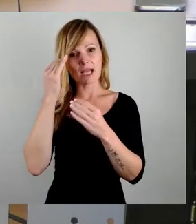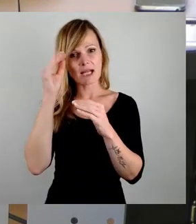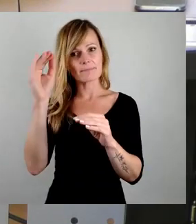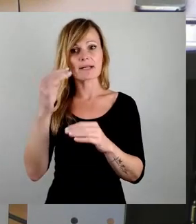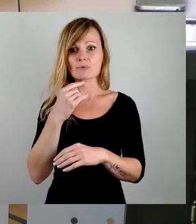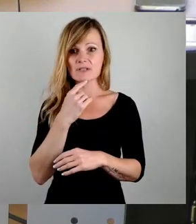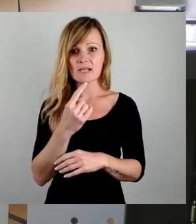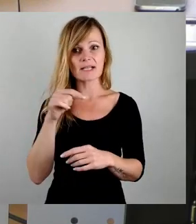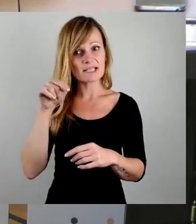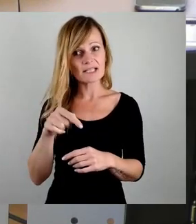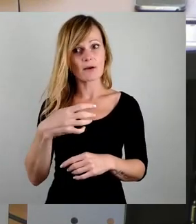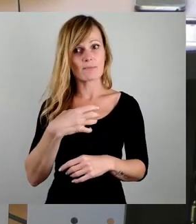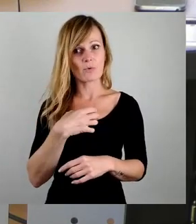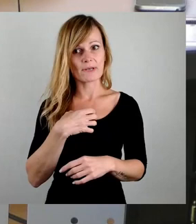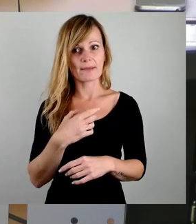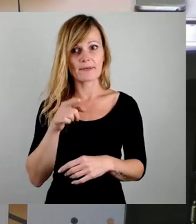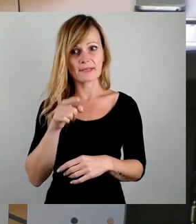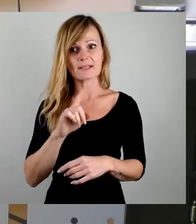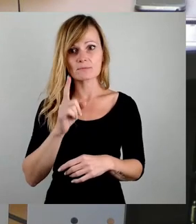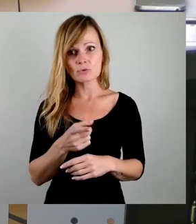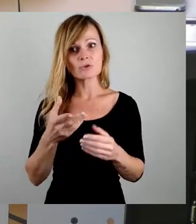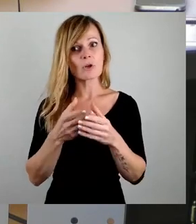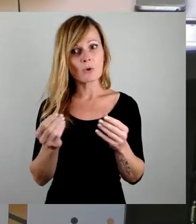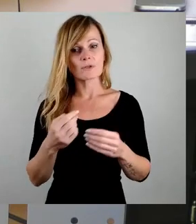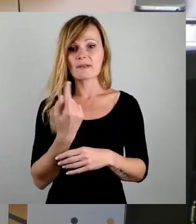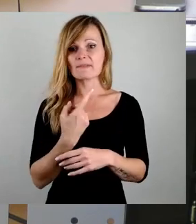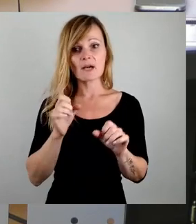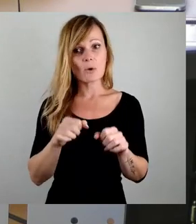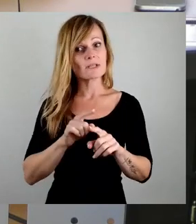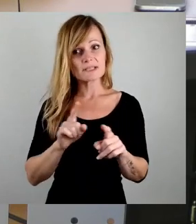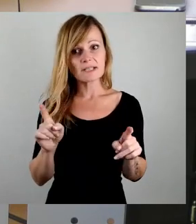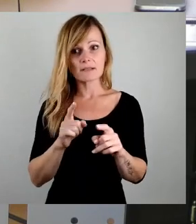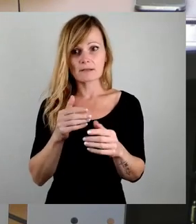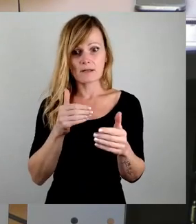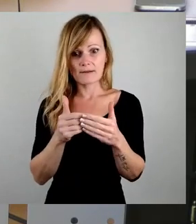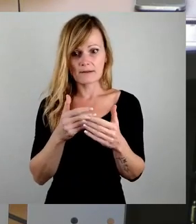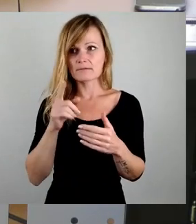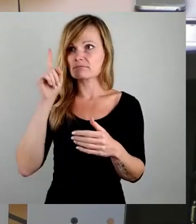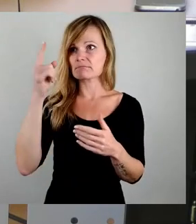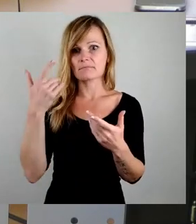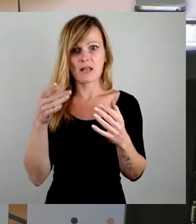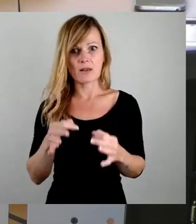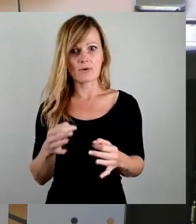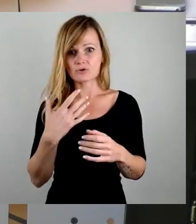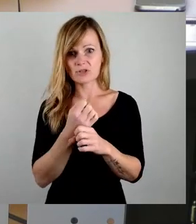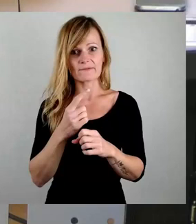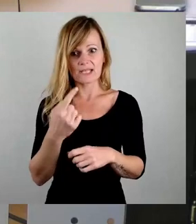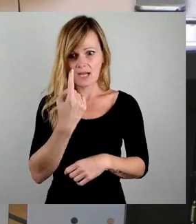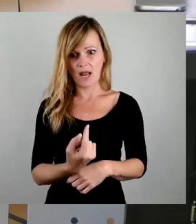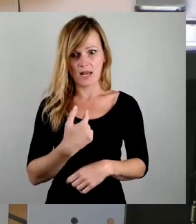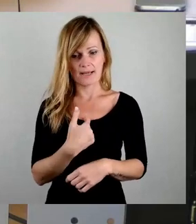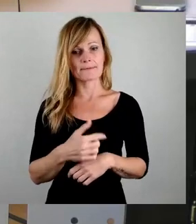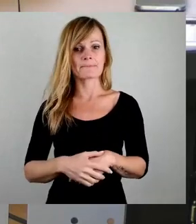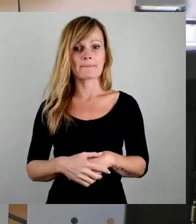ein Problem, hier, das muss gelöst werden. Das können wir nicht vor Ort lösen. Das werden wir nicht schaffen. Und es ist außerdem